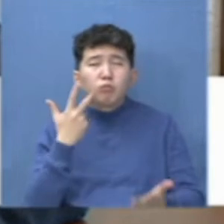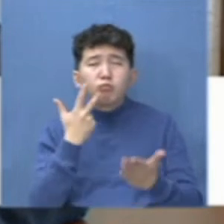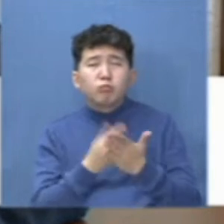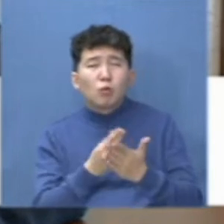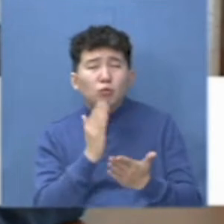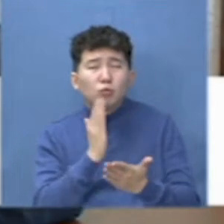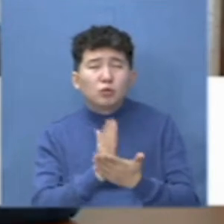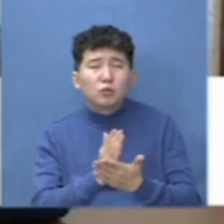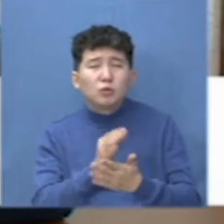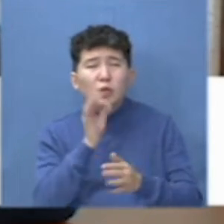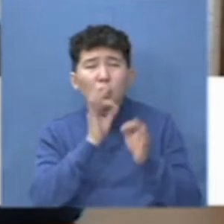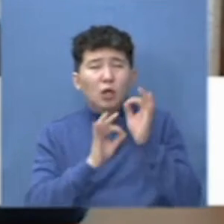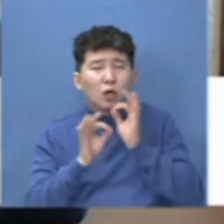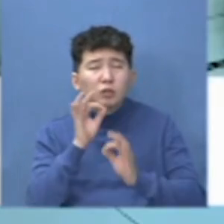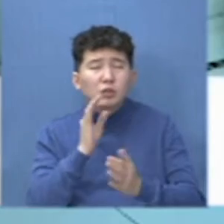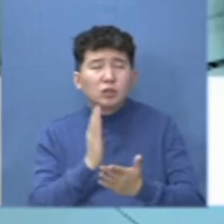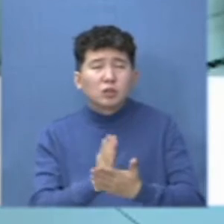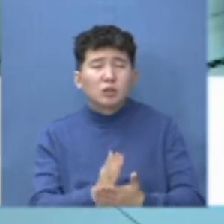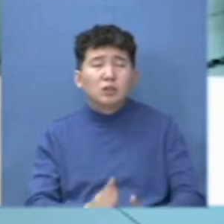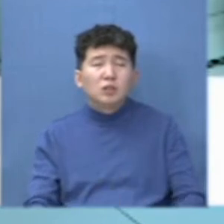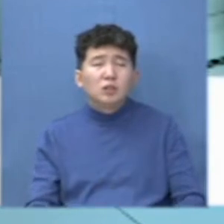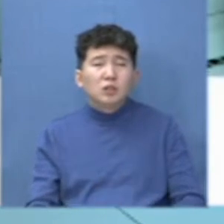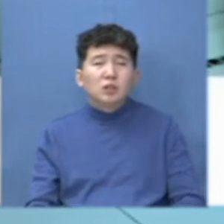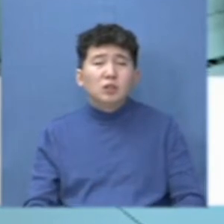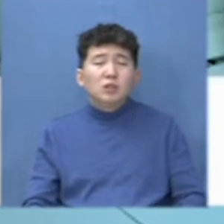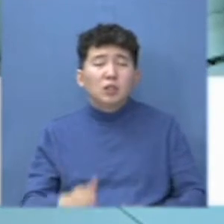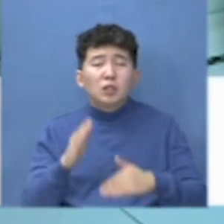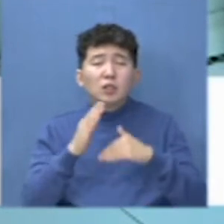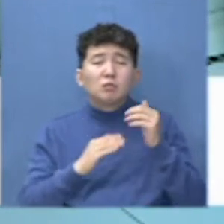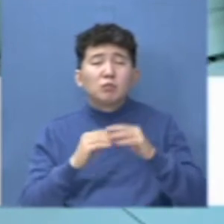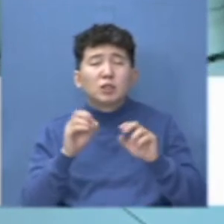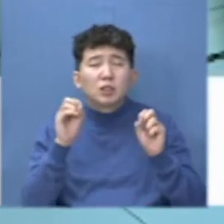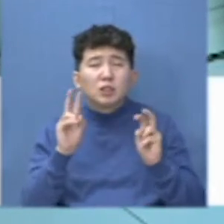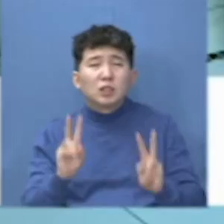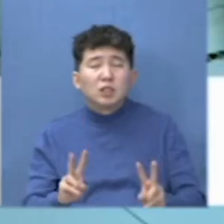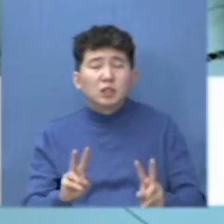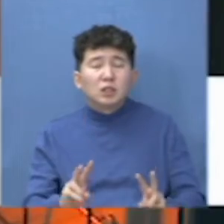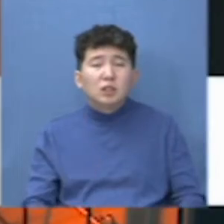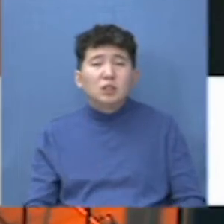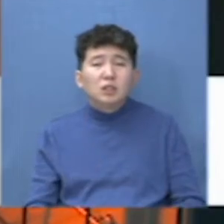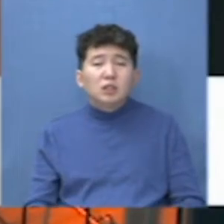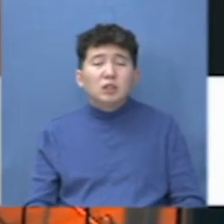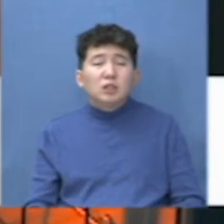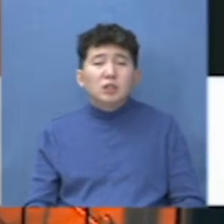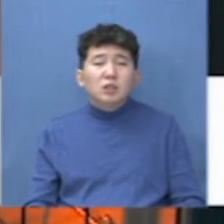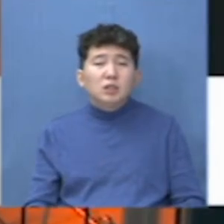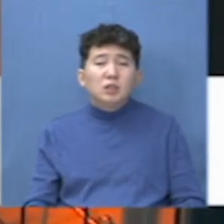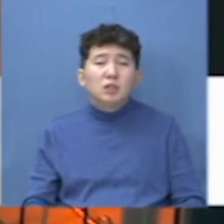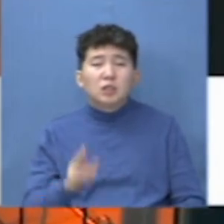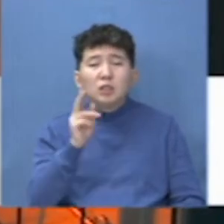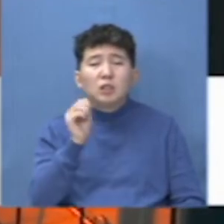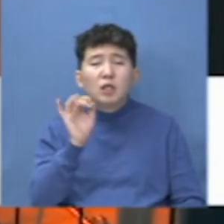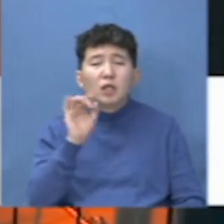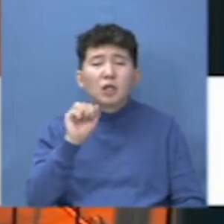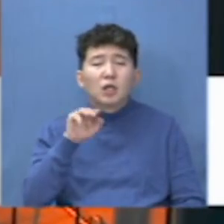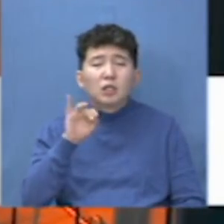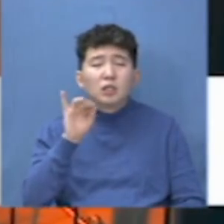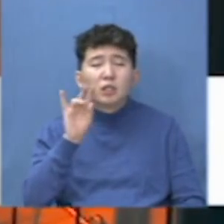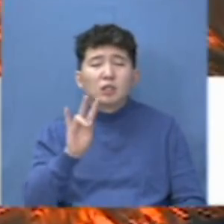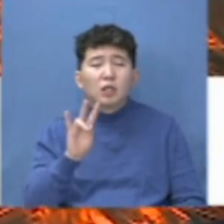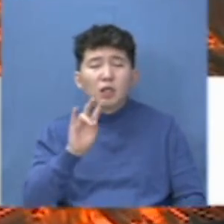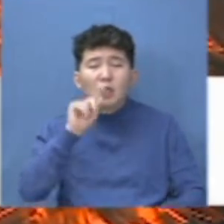күтім жасап, өзі емдеп алады балықтарды. Маман тексерісінен соң бекіре денсаулығында кінәрат болса, карантиндік аумақта тексеру